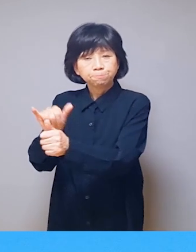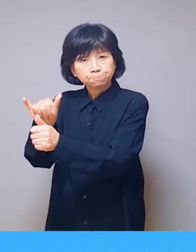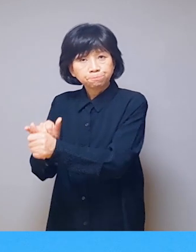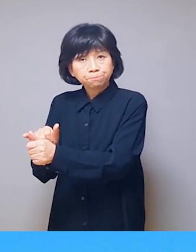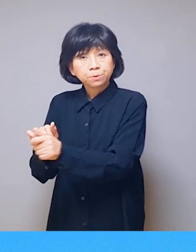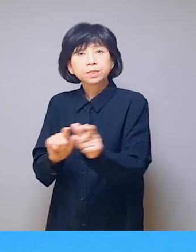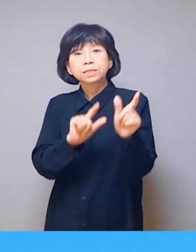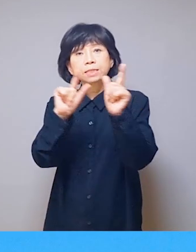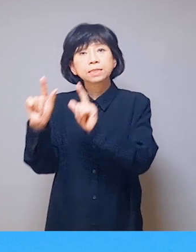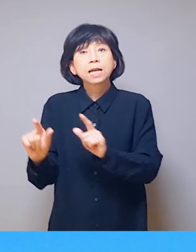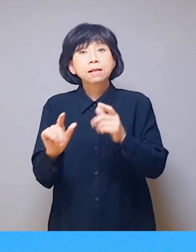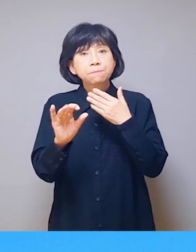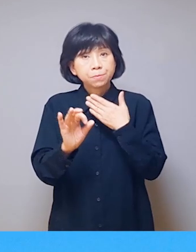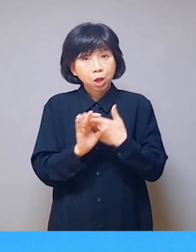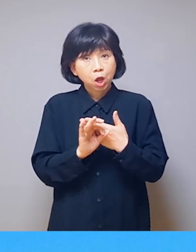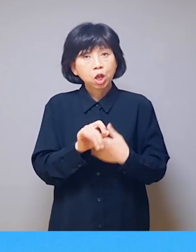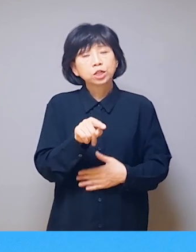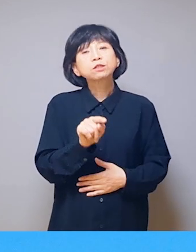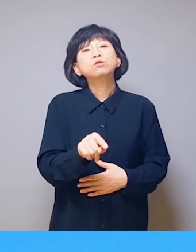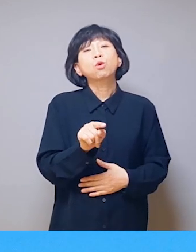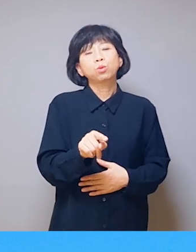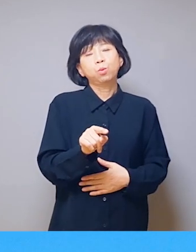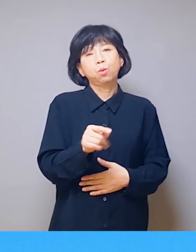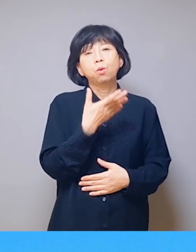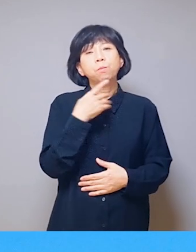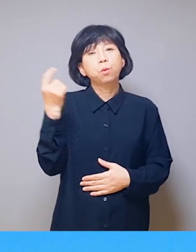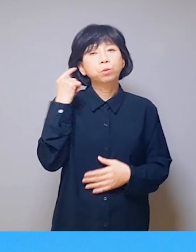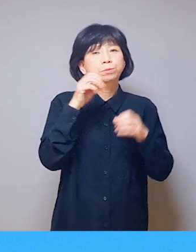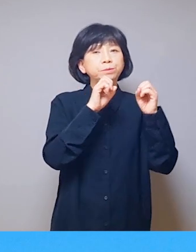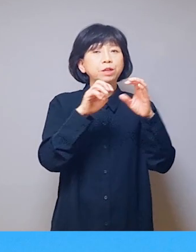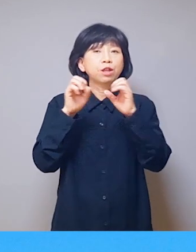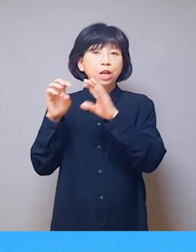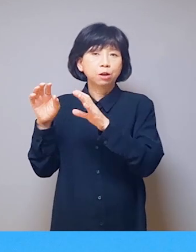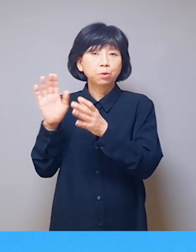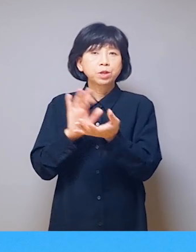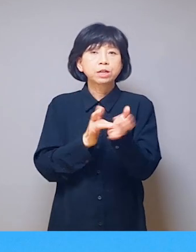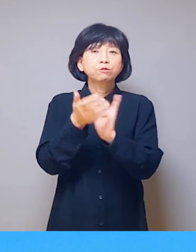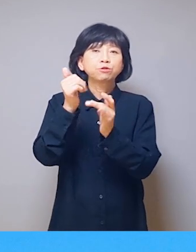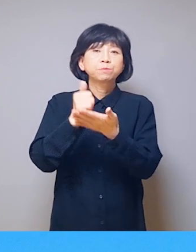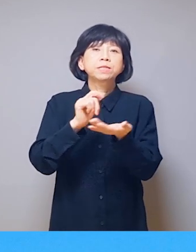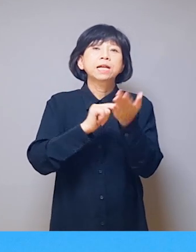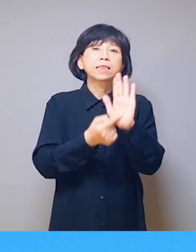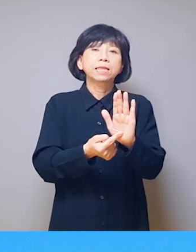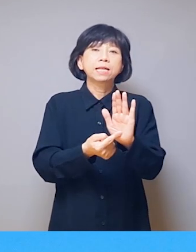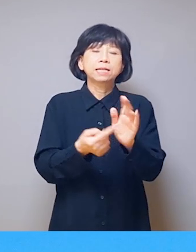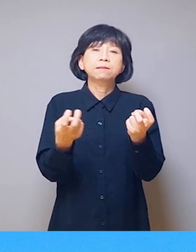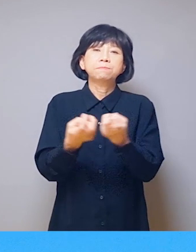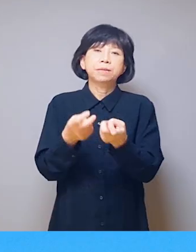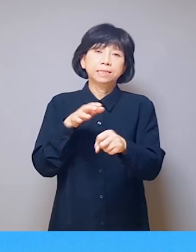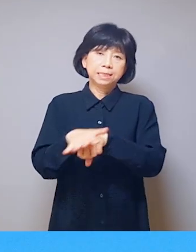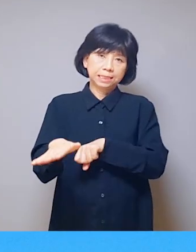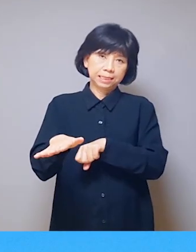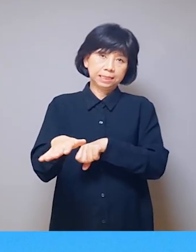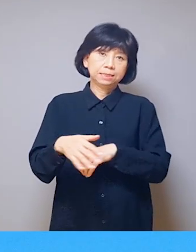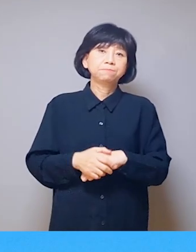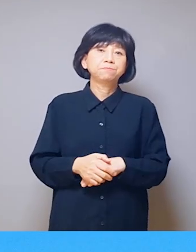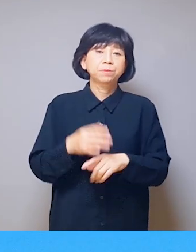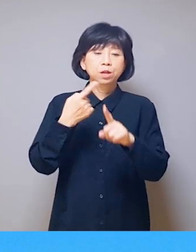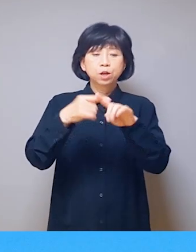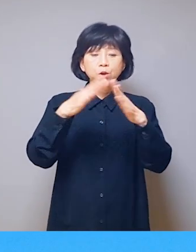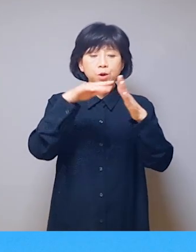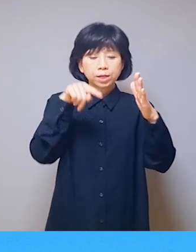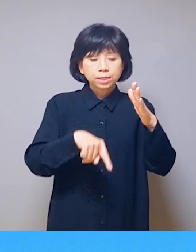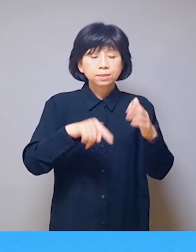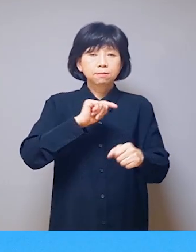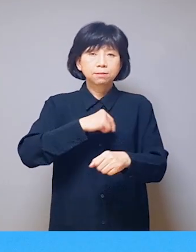실천하면 그게 또 직장에서 학교에서 복음을 전하는 도구로 쓰임받는다는 거죠. 또 교회에서 자신의